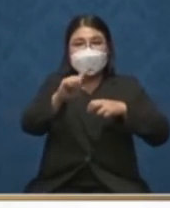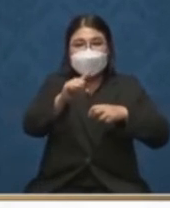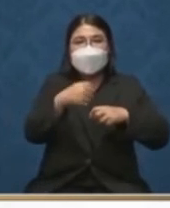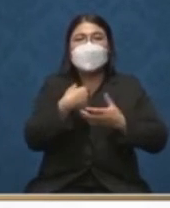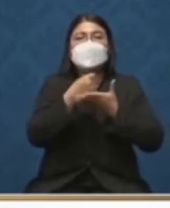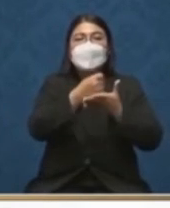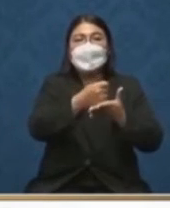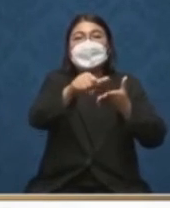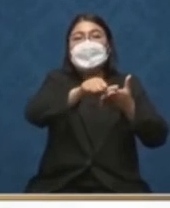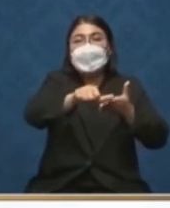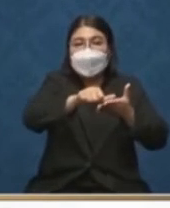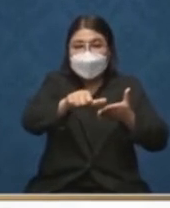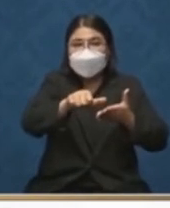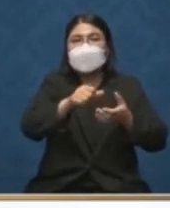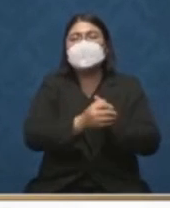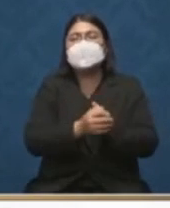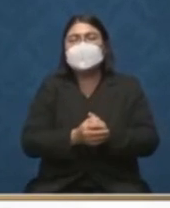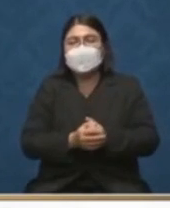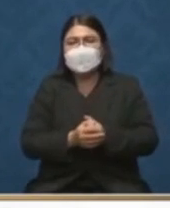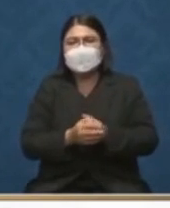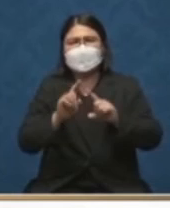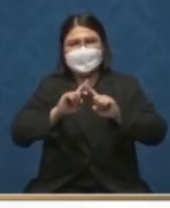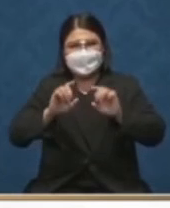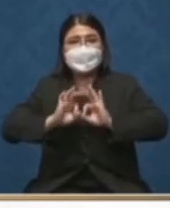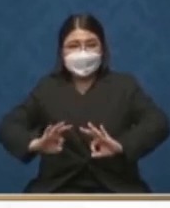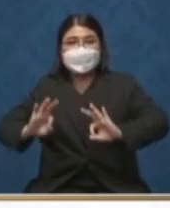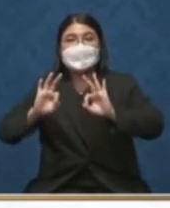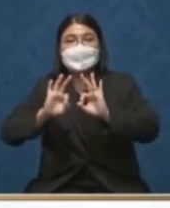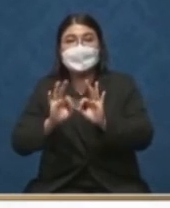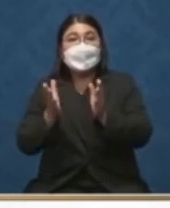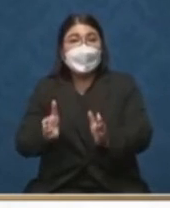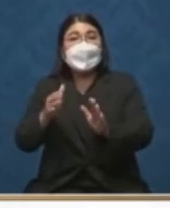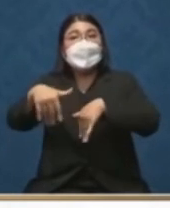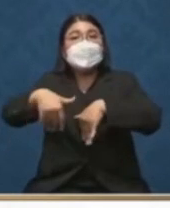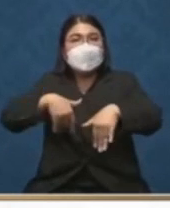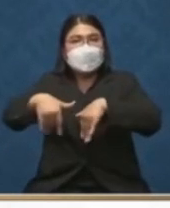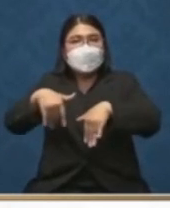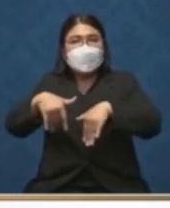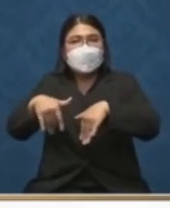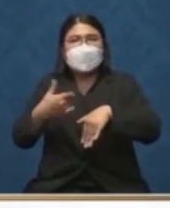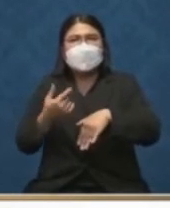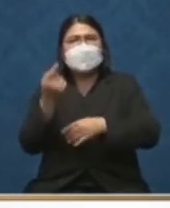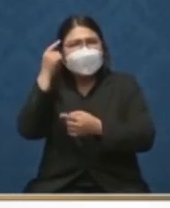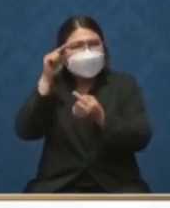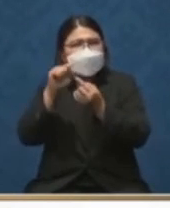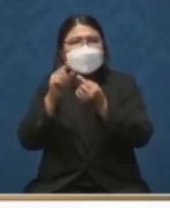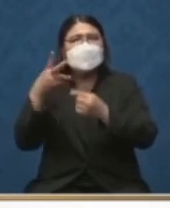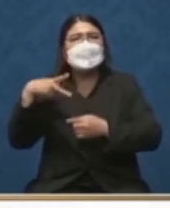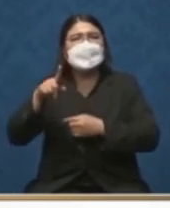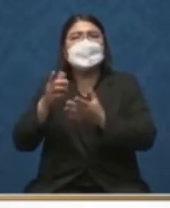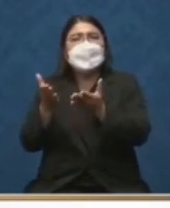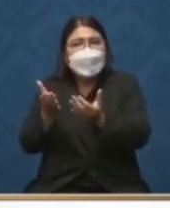านี้อยากให้สสร.กลับไปคิดแล้วก็อุดช่องโหว่อย่างที่ผมได้กล่าวต่อท่านประธ